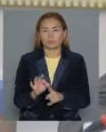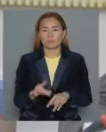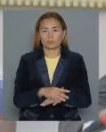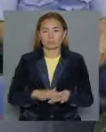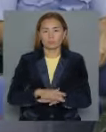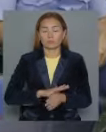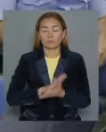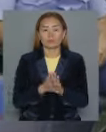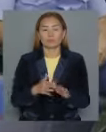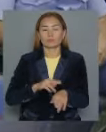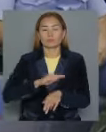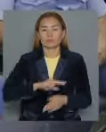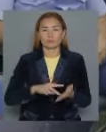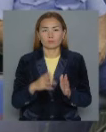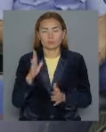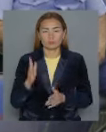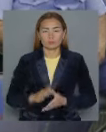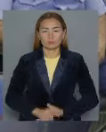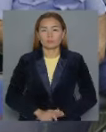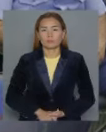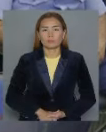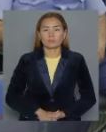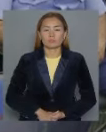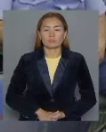халықаралық деңгейде іс-сапарлар жоспары бекітілді.